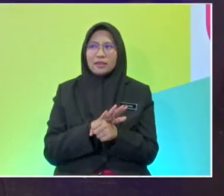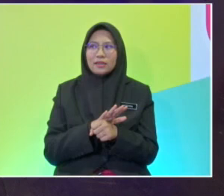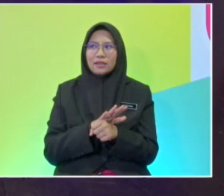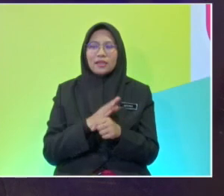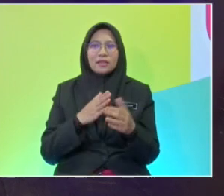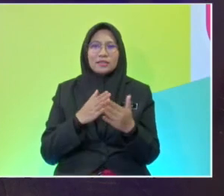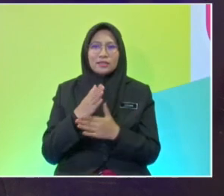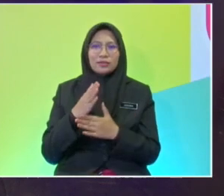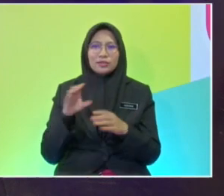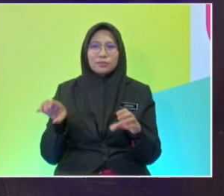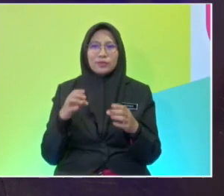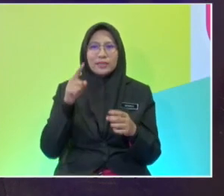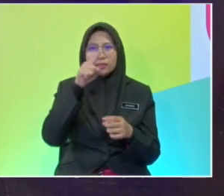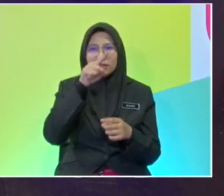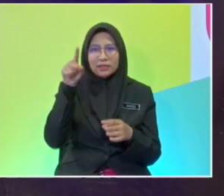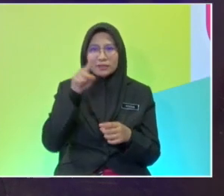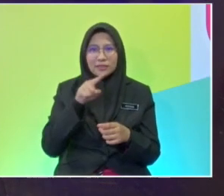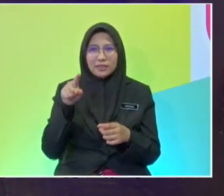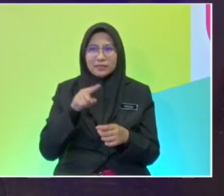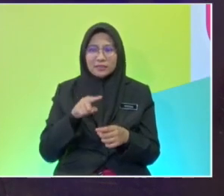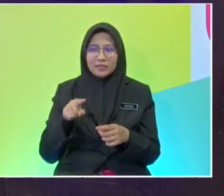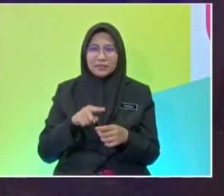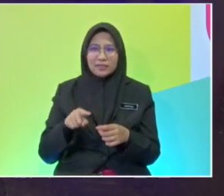pergi ke Pontianak diberitahu